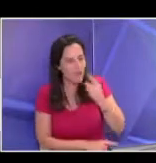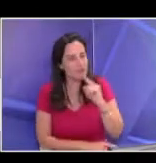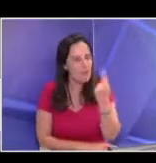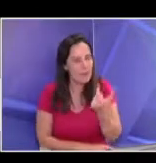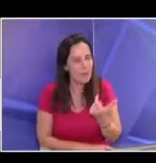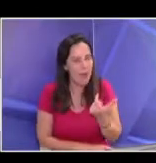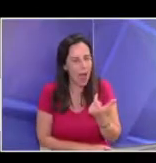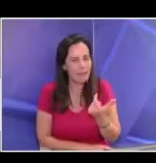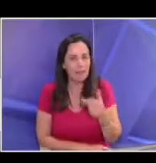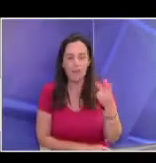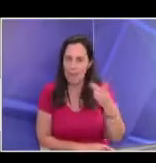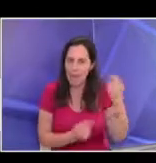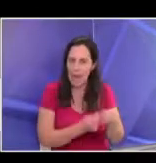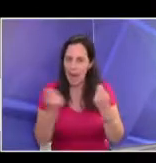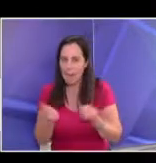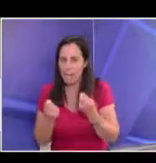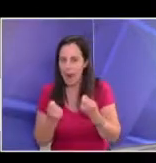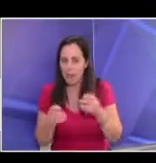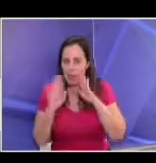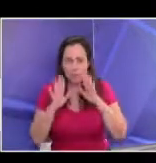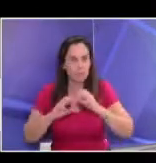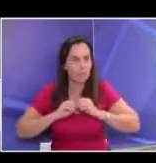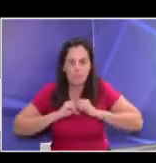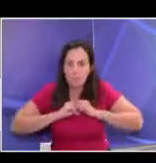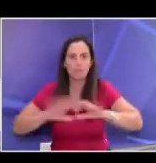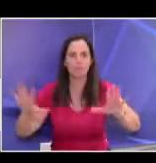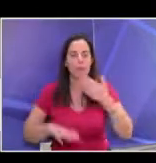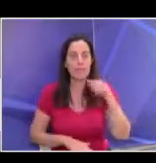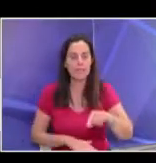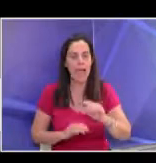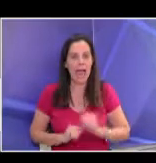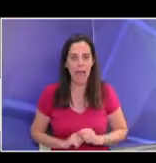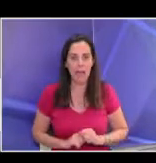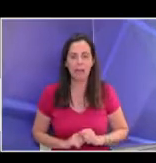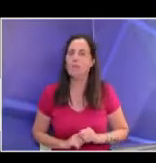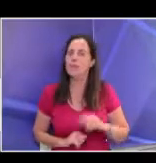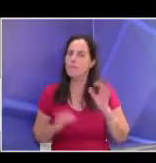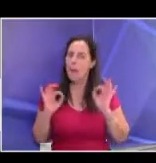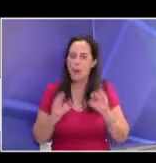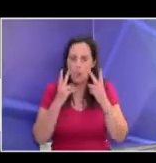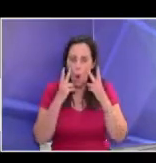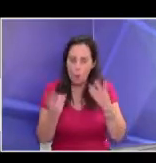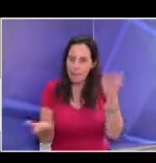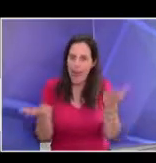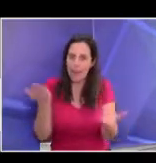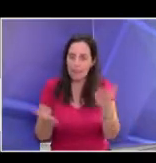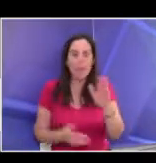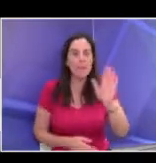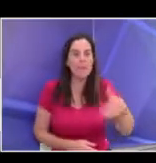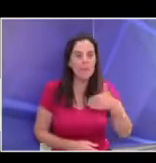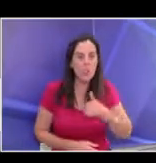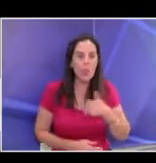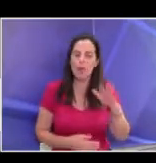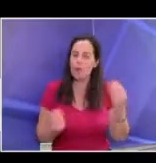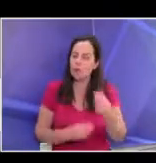כמעט, ושני קמפיינים של הרשת שככה תפסו מאוד חזק בישראל ספציפית, וממש רואים את ההבדל שבמיטו עוד היו